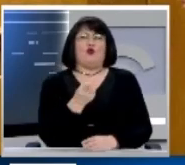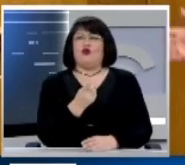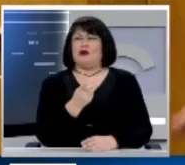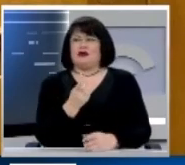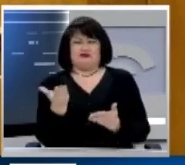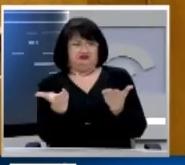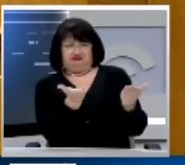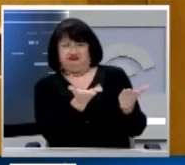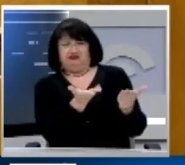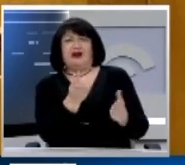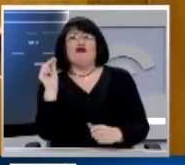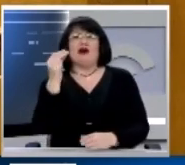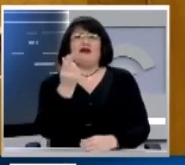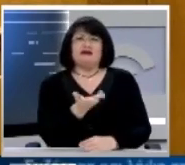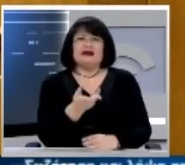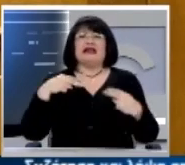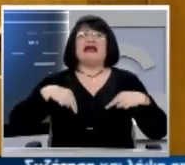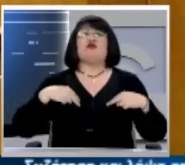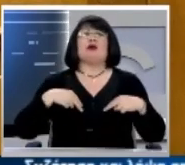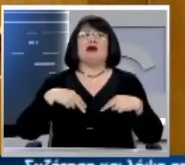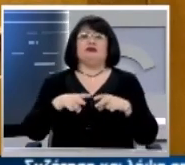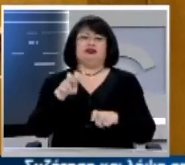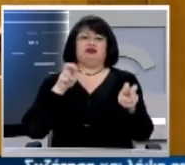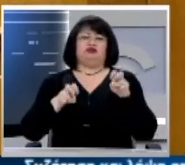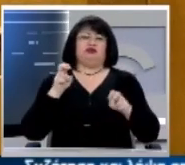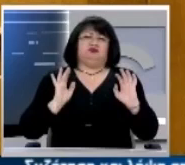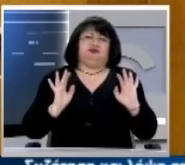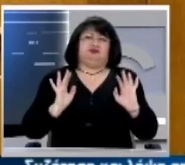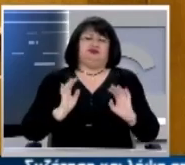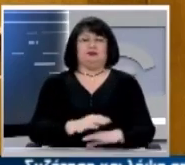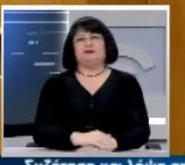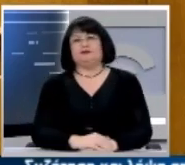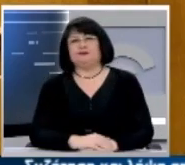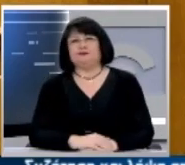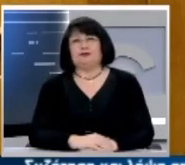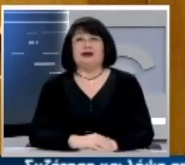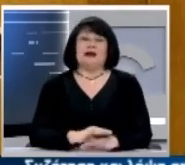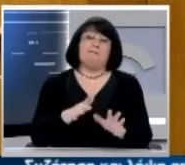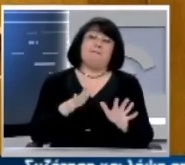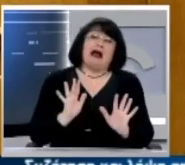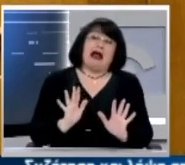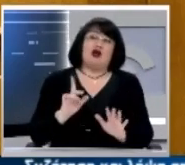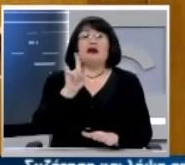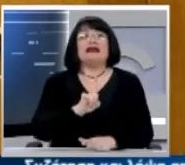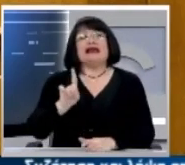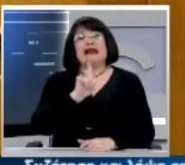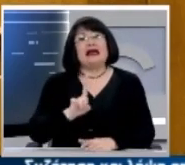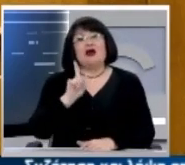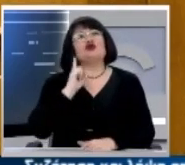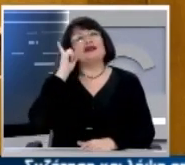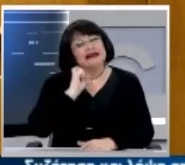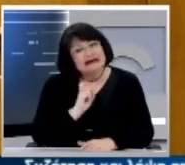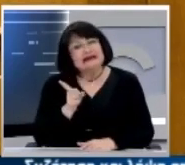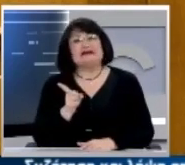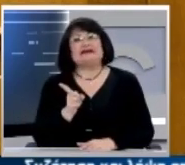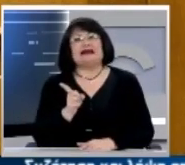των βουλευτών υπουργών της. Και προφανώς, επειδή ο κύριος Μητσοτάκης ήξερε